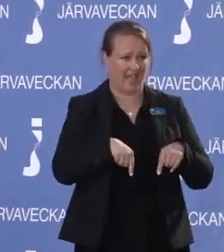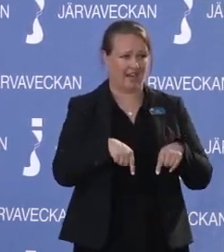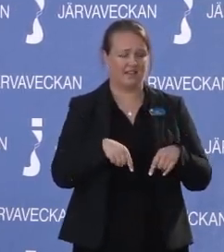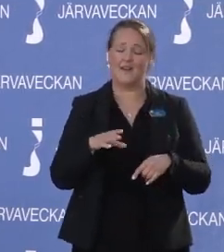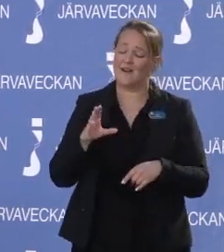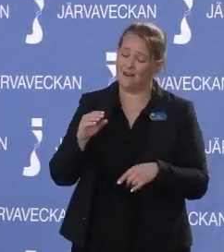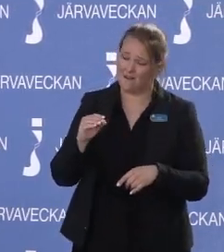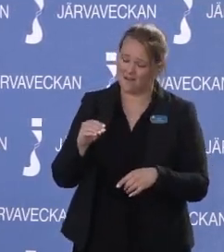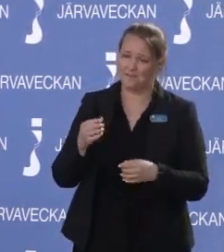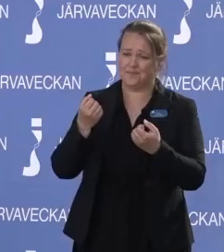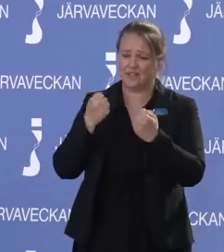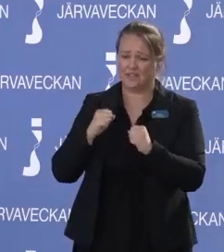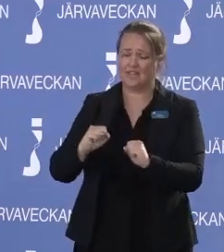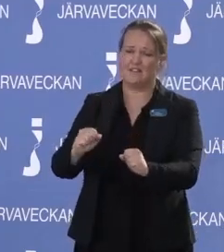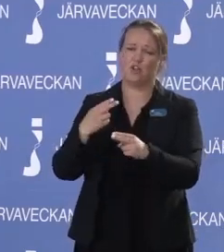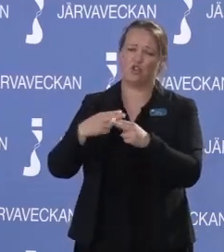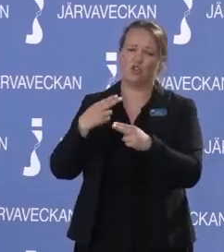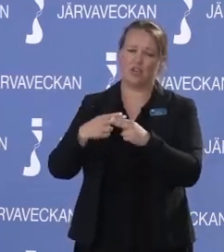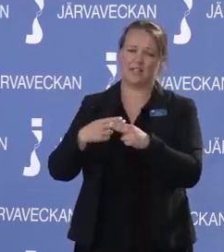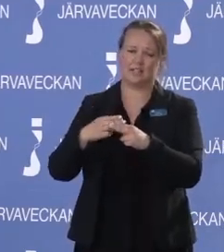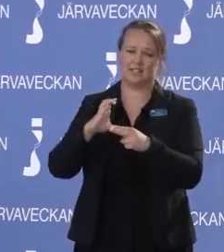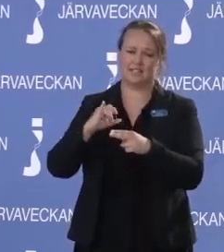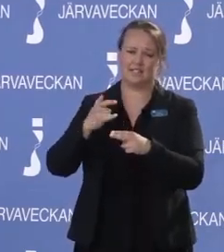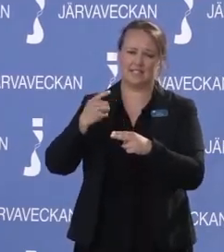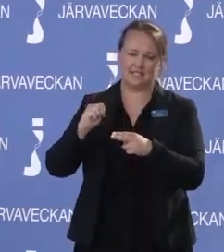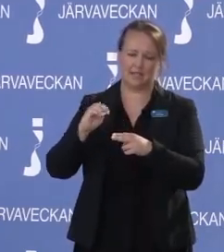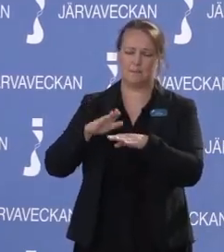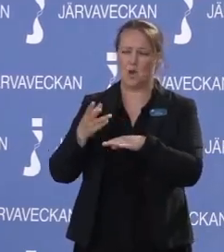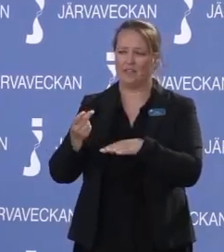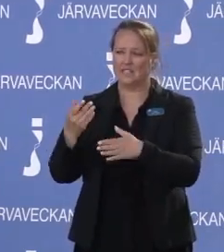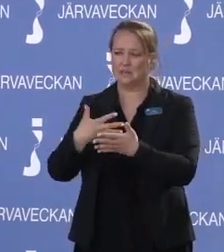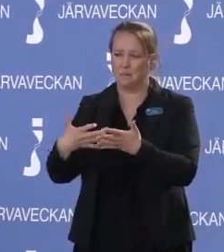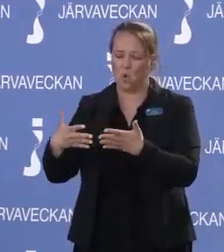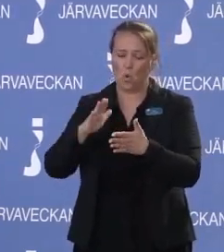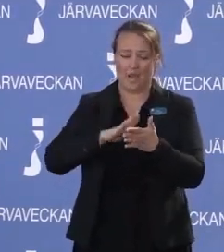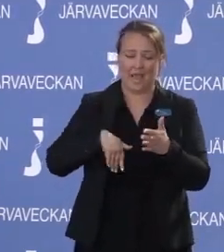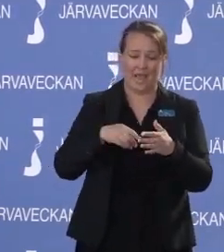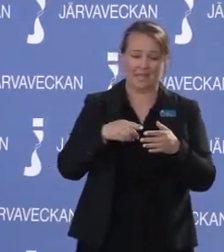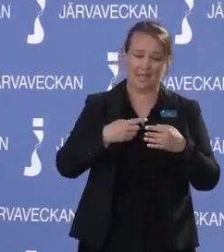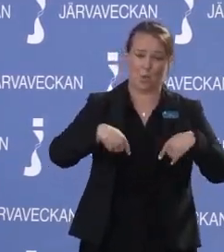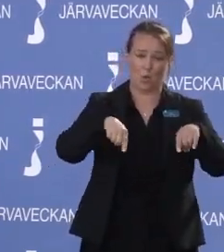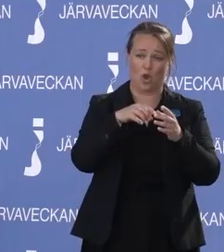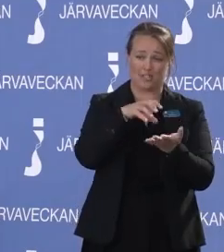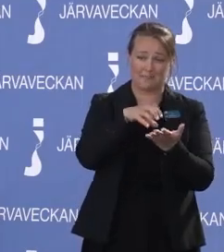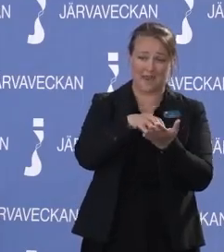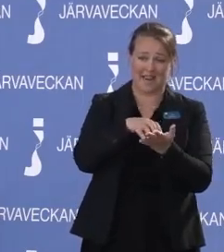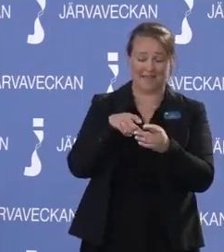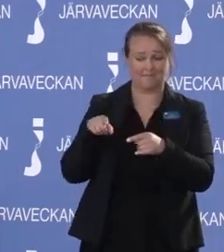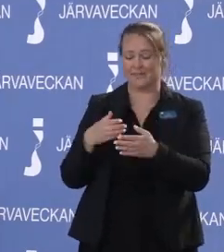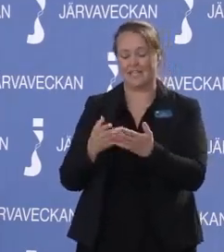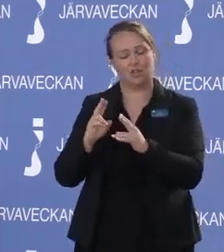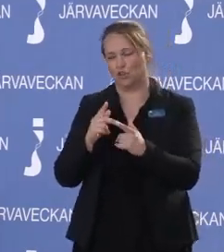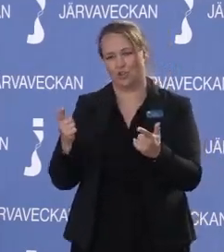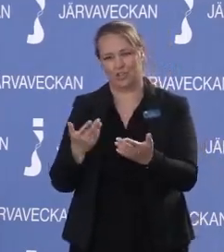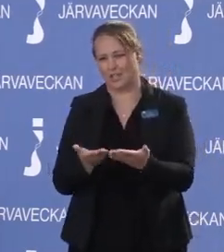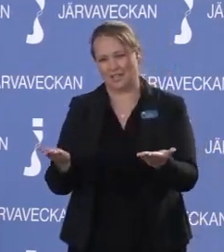en nyhetssajt på ett annat språk än liksom lokalsamhället, det är inte ett nytt fenomen, utan